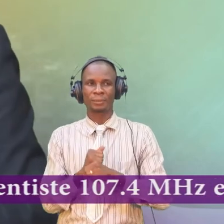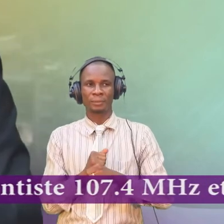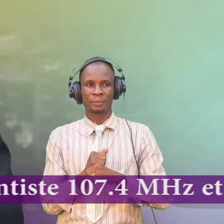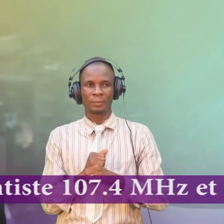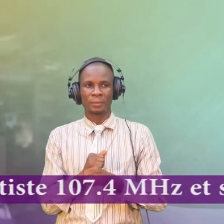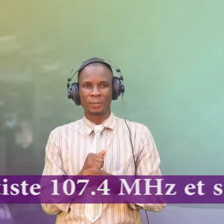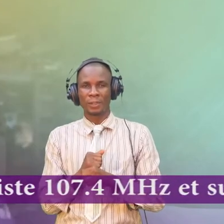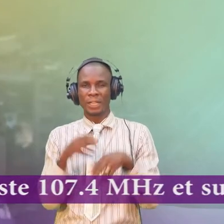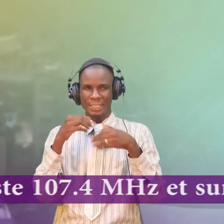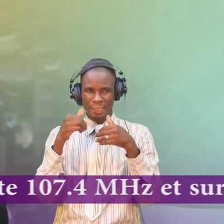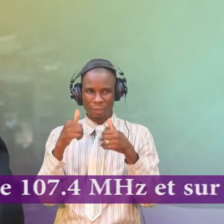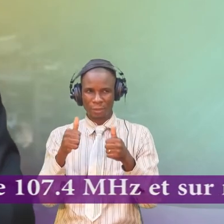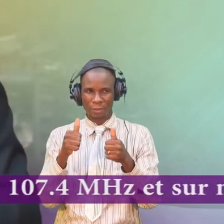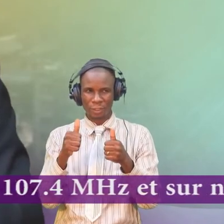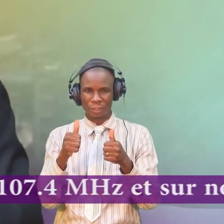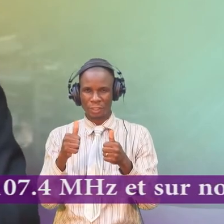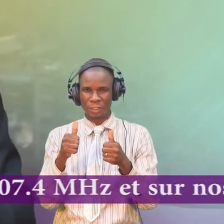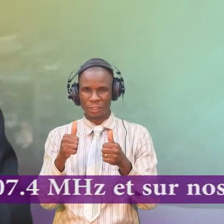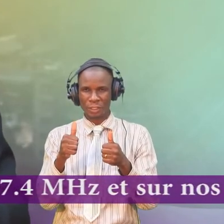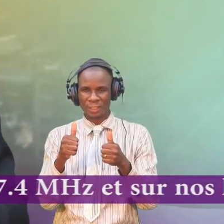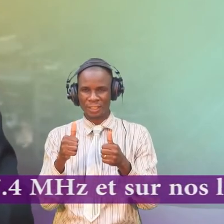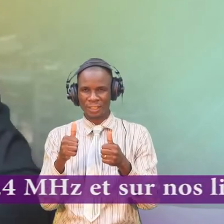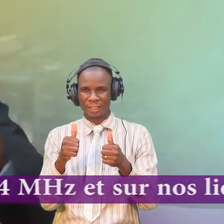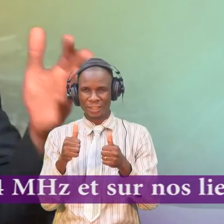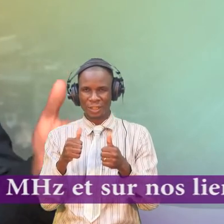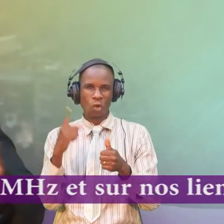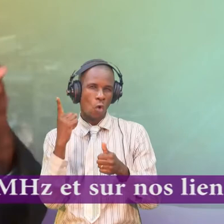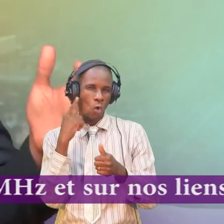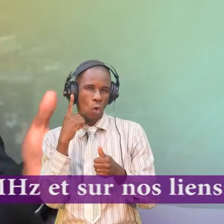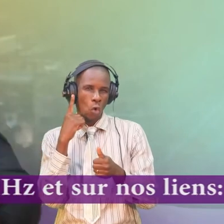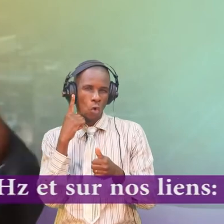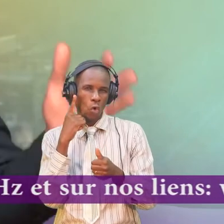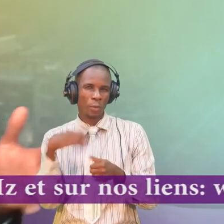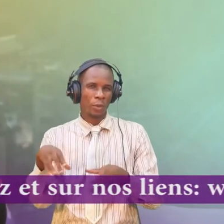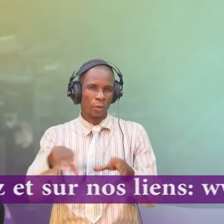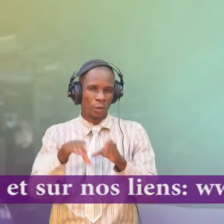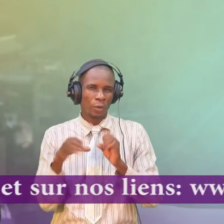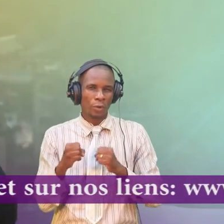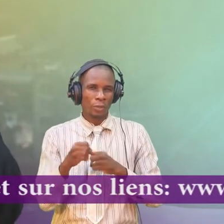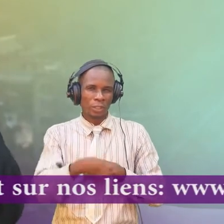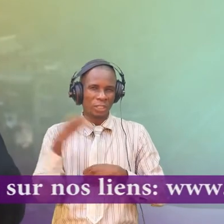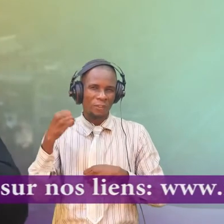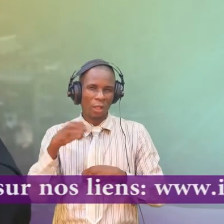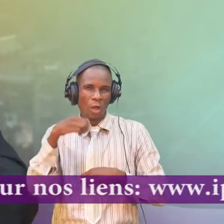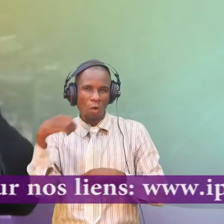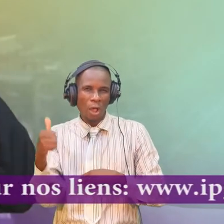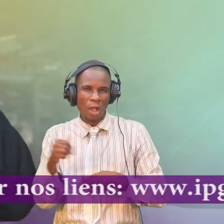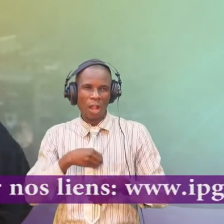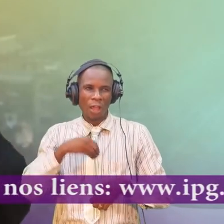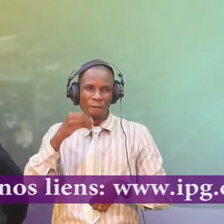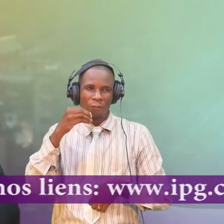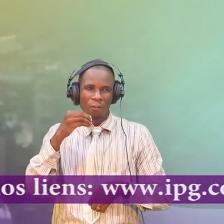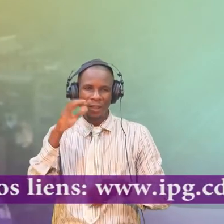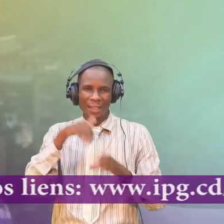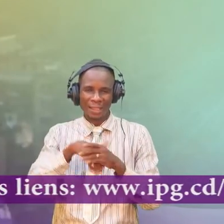Matendo 15 fungu la 11 katika ile baraza ya kwanza hapo Yerusalem, kanisa